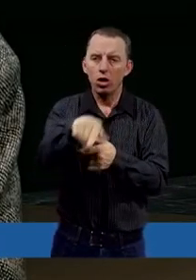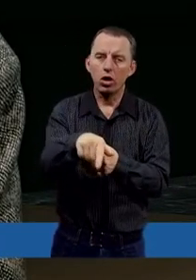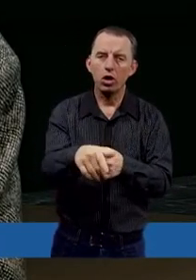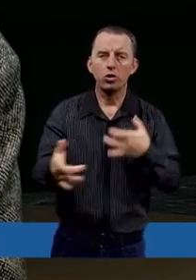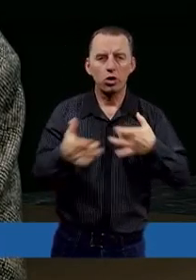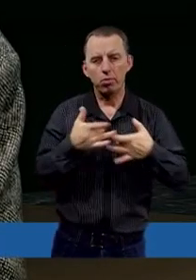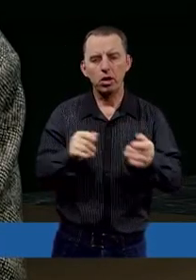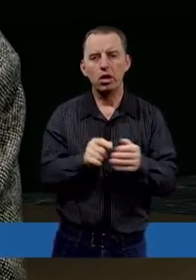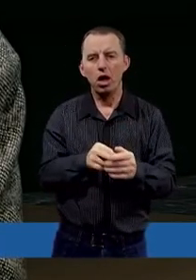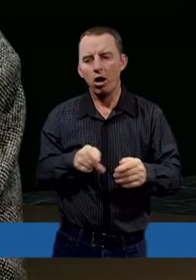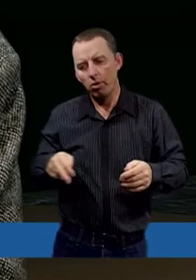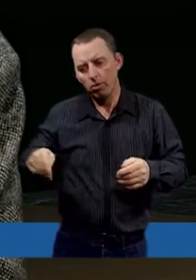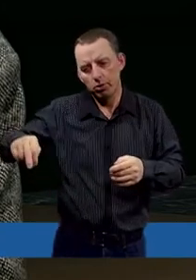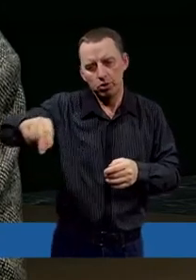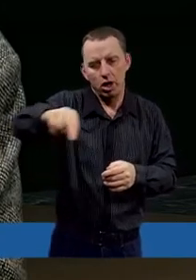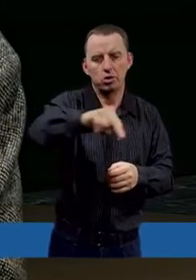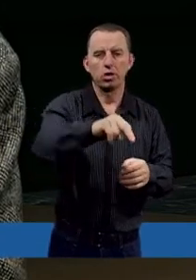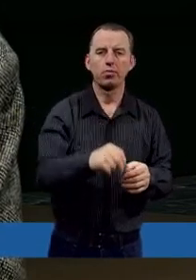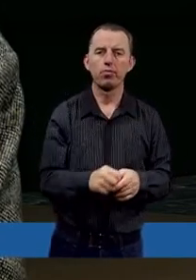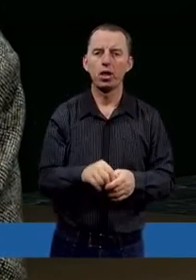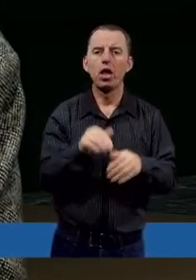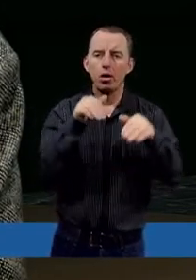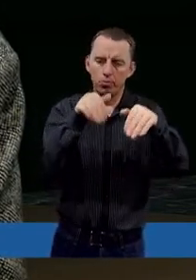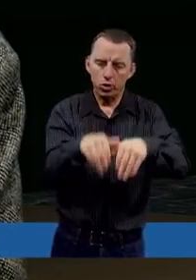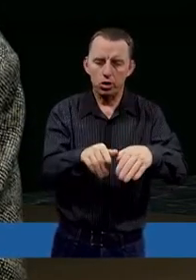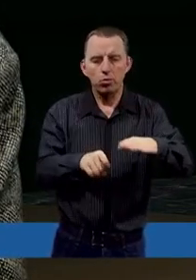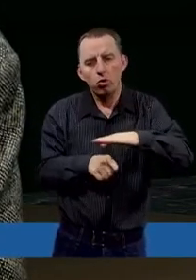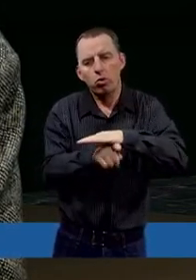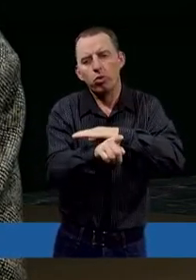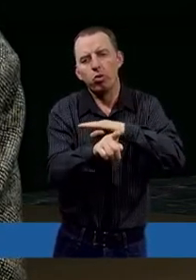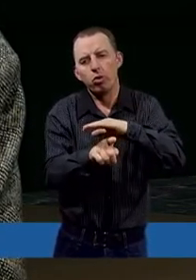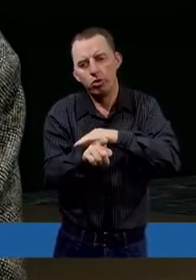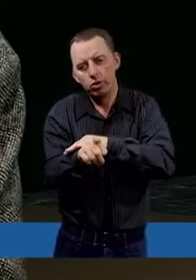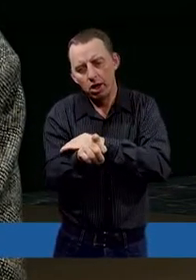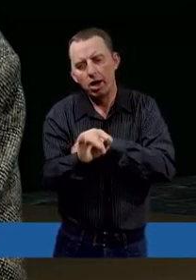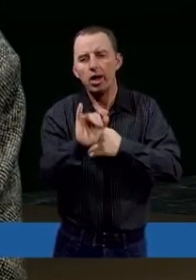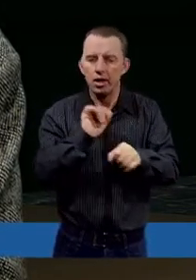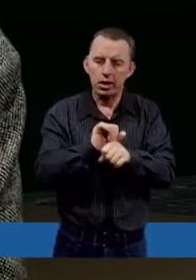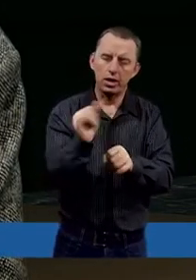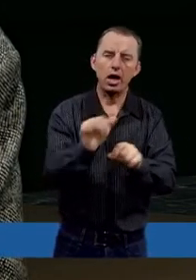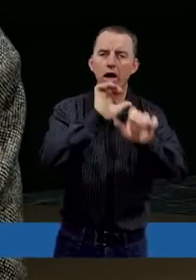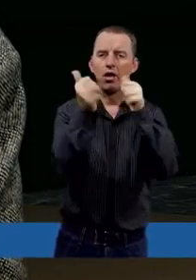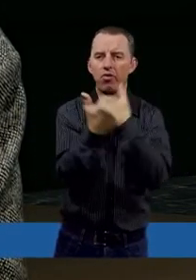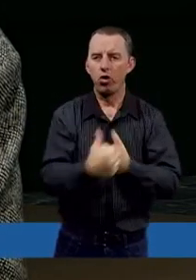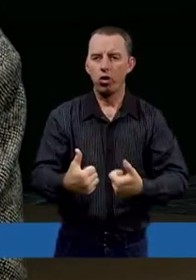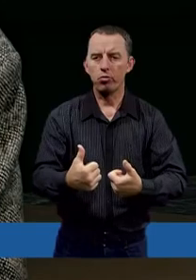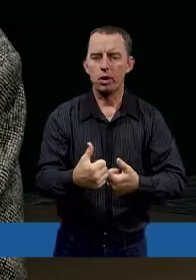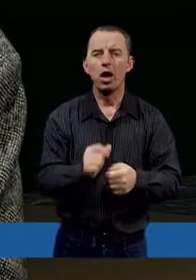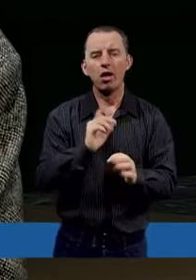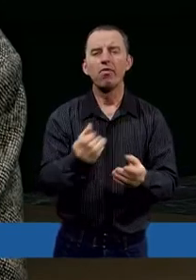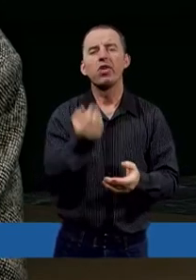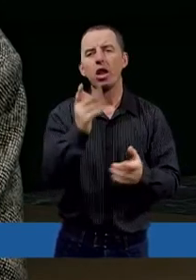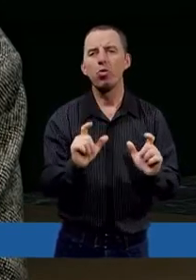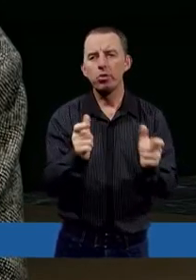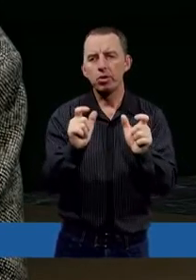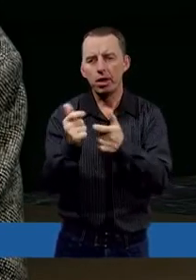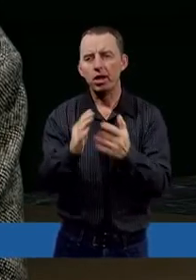przejść. Nie, znaczy możemy uciekać, to też jest jakaś forma, ale w wielu przypadkach wydaje mi się,